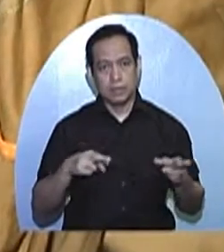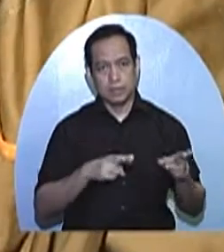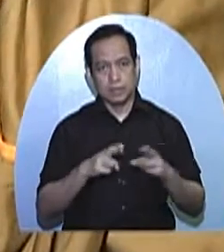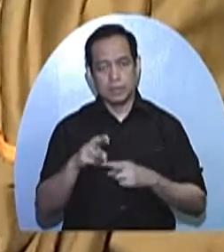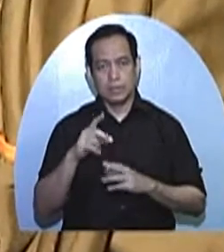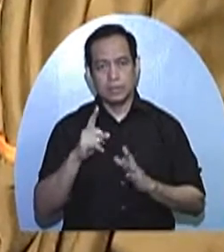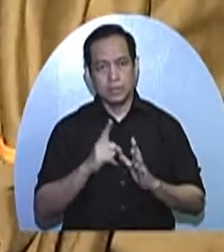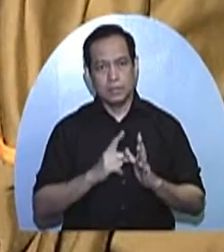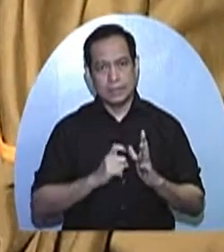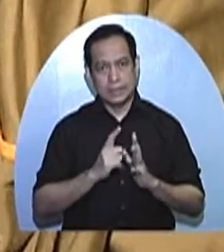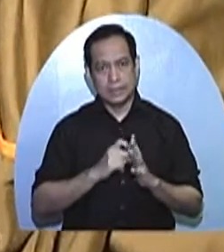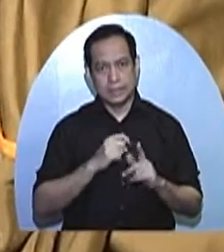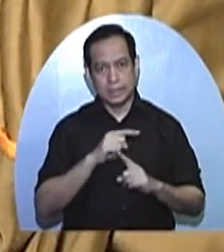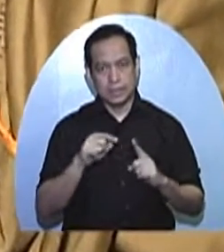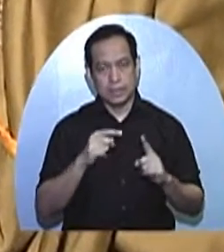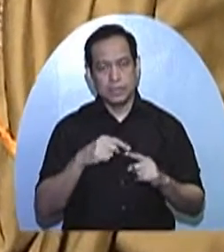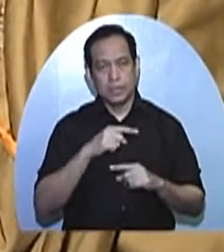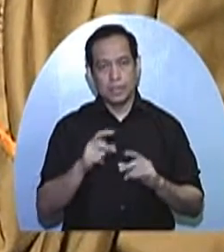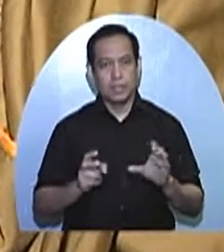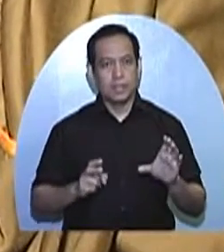ikaw yung hahawak nito. Yung